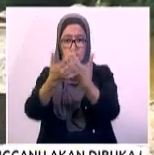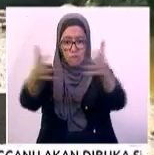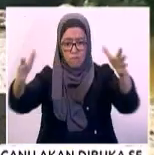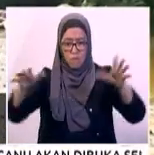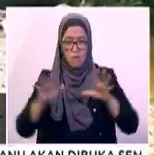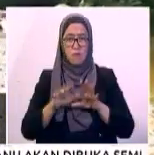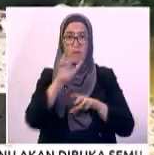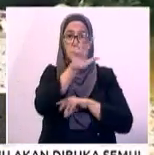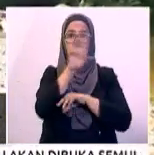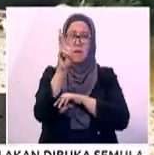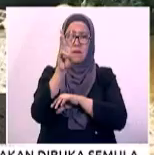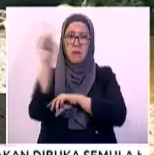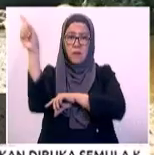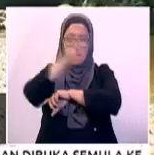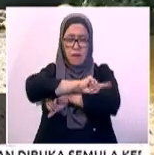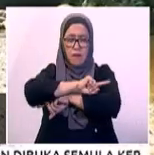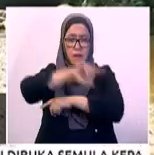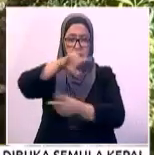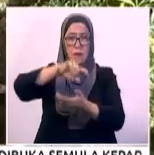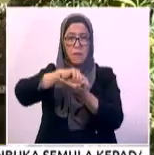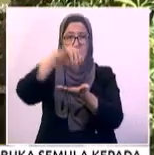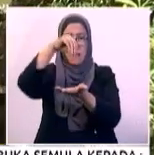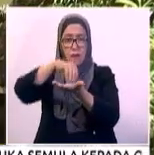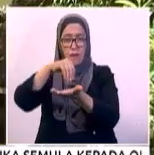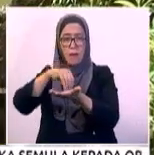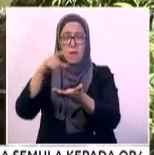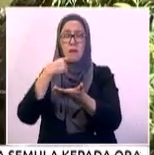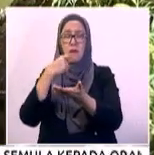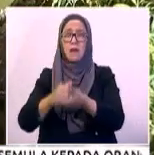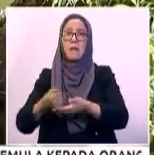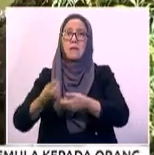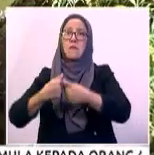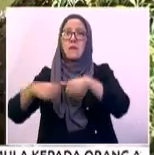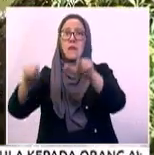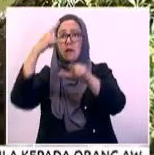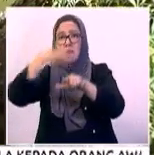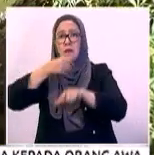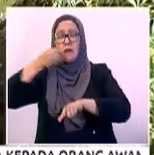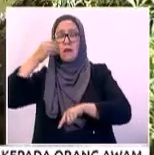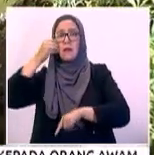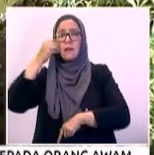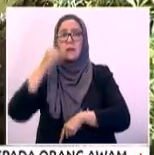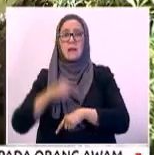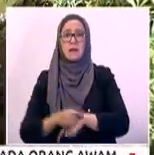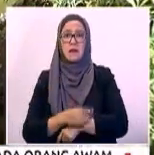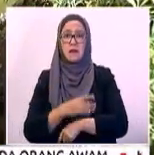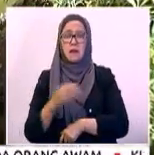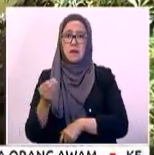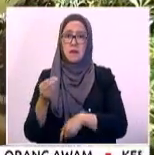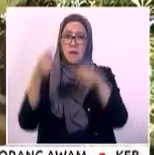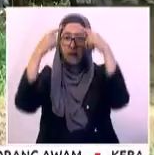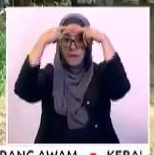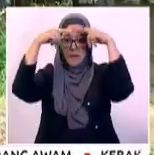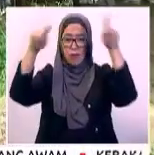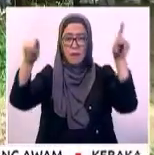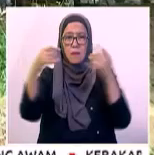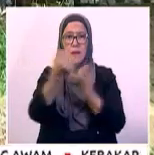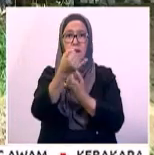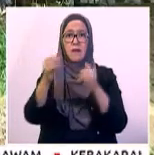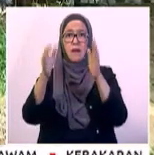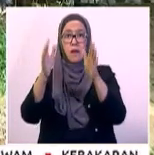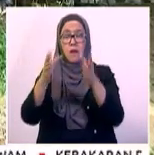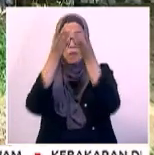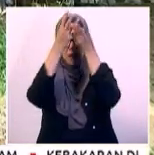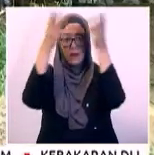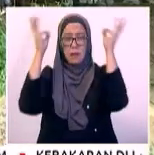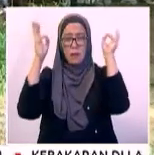hari dibenarkan pulang ke kampung Kuala Koh, Pos Lebir. Pengarah Jabatan Kemajuan Orang Asli Kelantan Terengganu, Hashim Alang